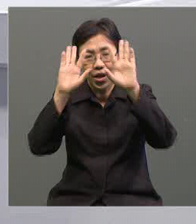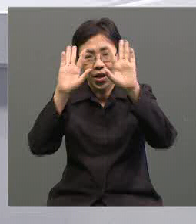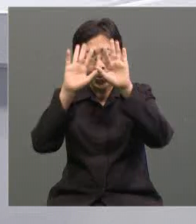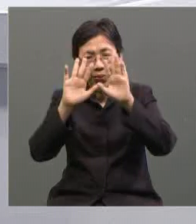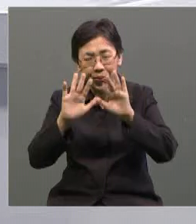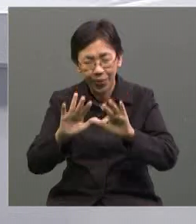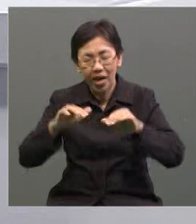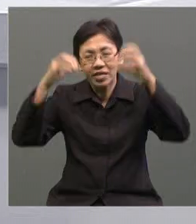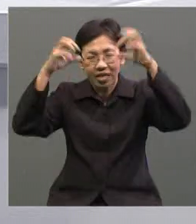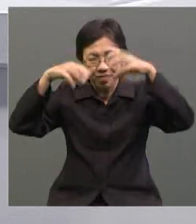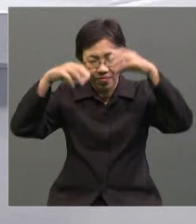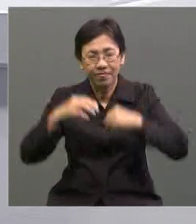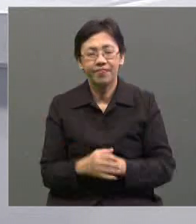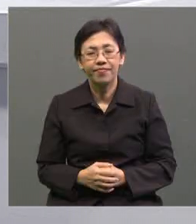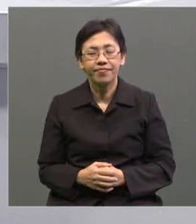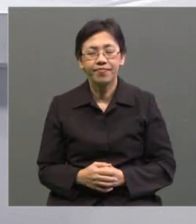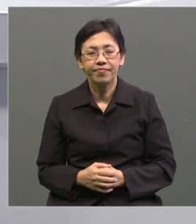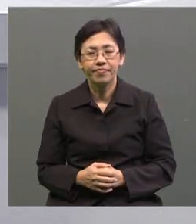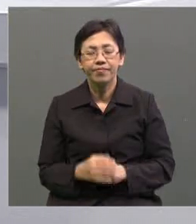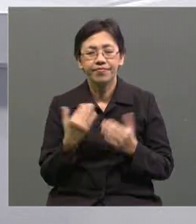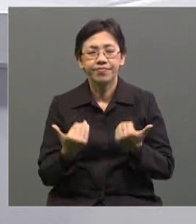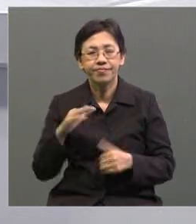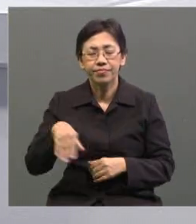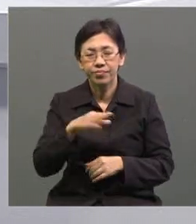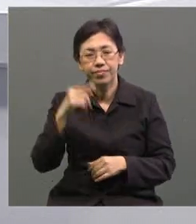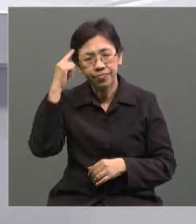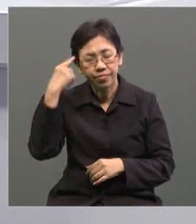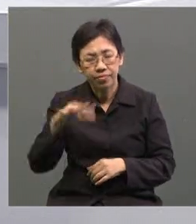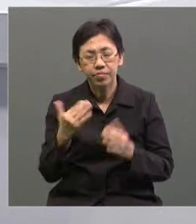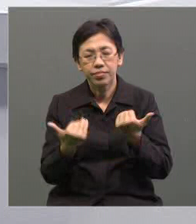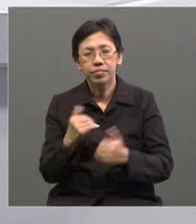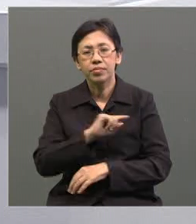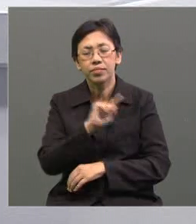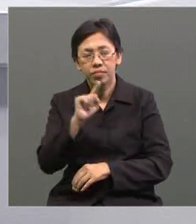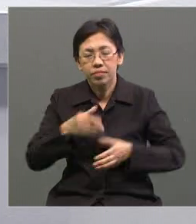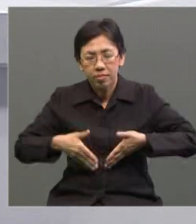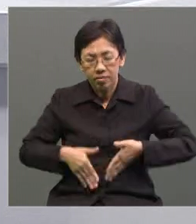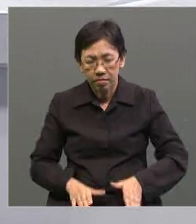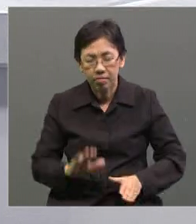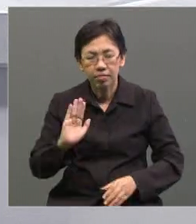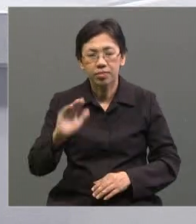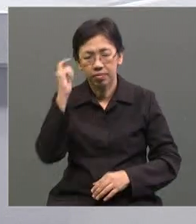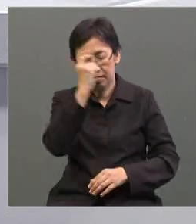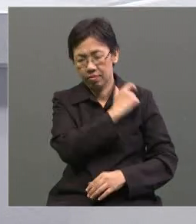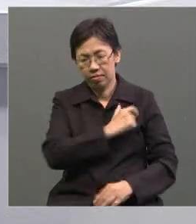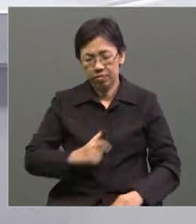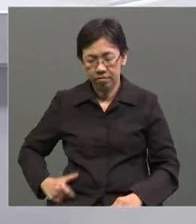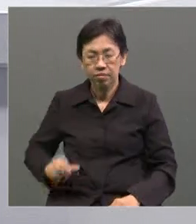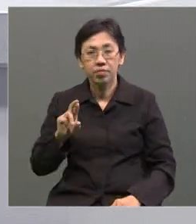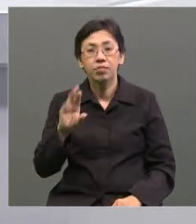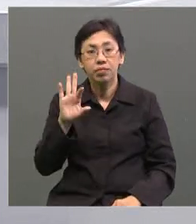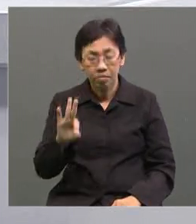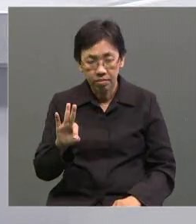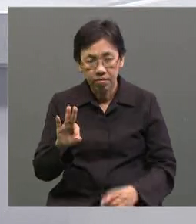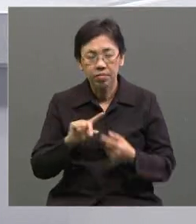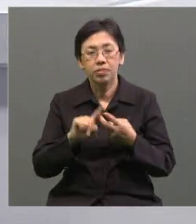ค่ะและอย่างที่เราคุยกันไปนะคะว่าวันนี้แล้วเราก็ทราบวันนี้ว่านอกจากจะเป็นวันคล้ายวันพระบรมราชสมภพของในหลวงรัชกาลที่